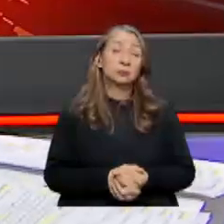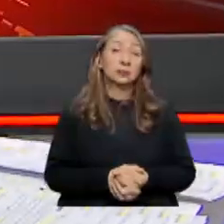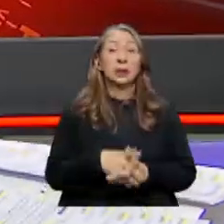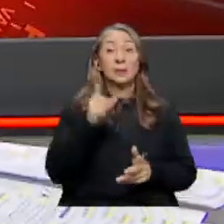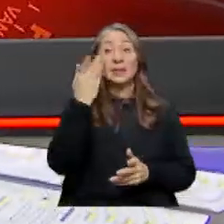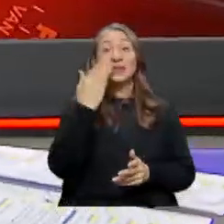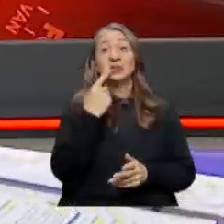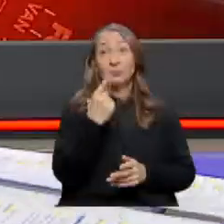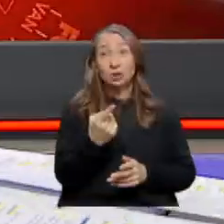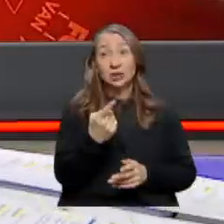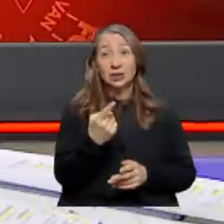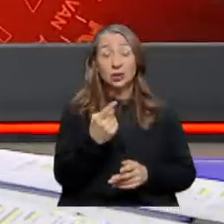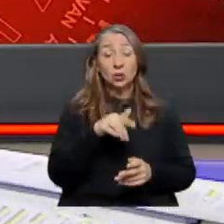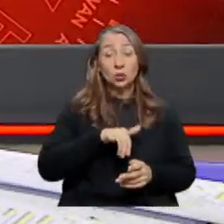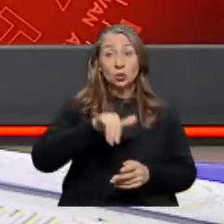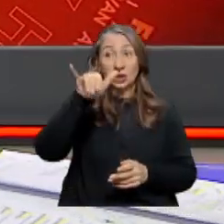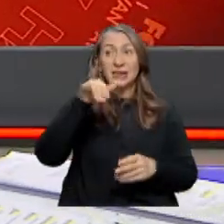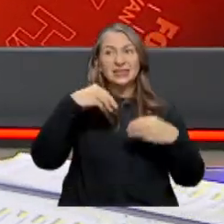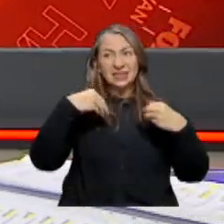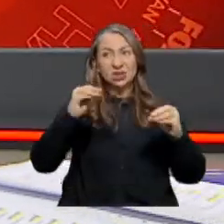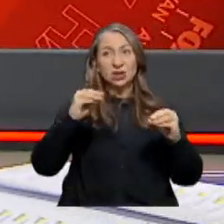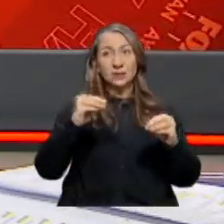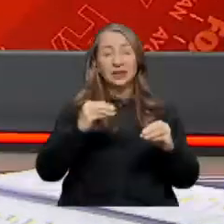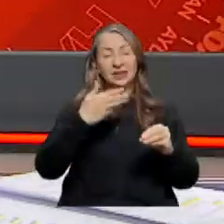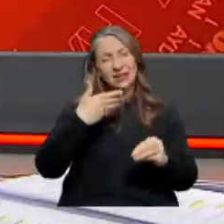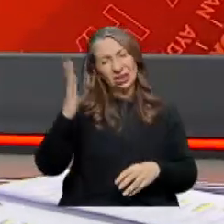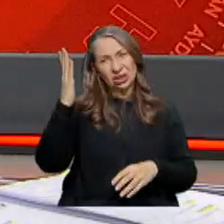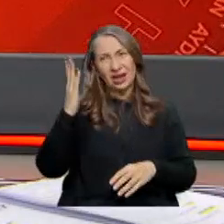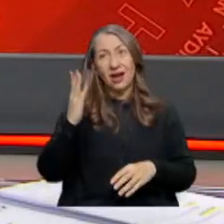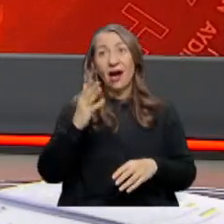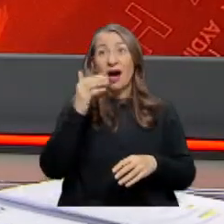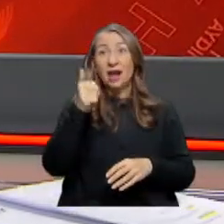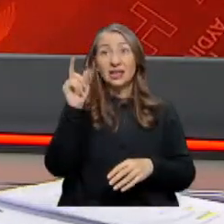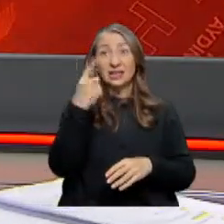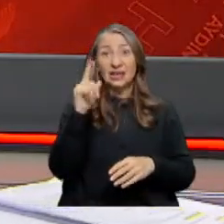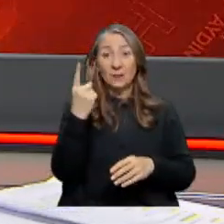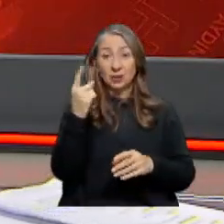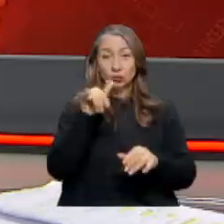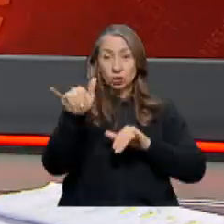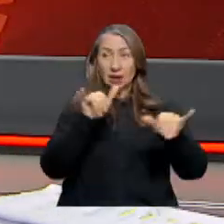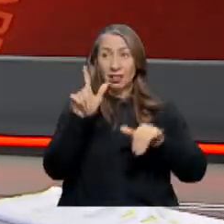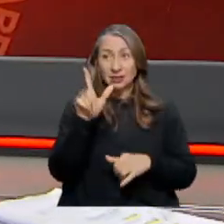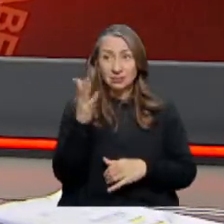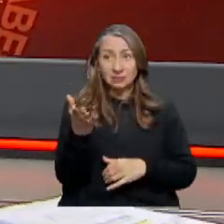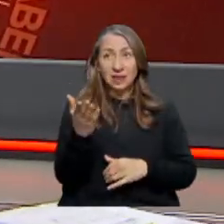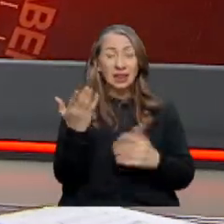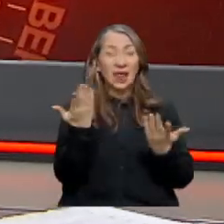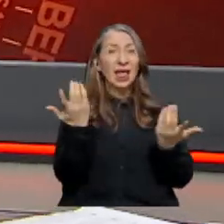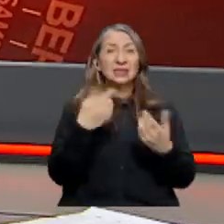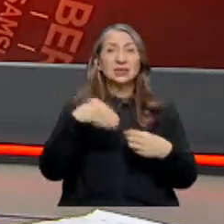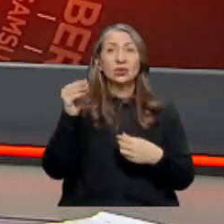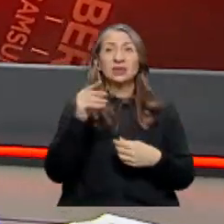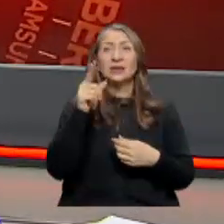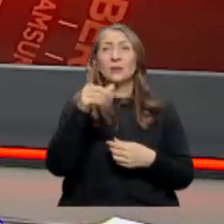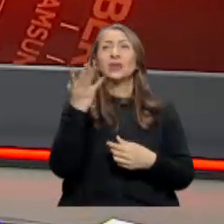Bir izleyicimiz demiş ki uçaklar satılacakmış, git işine. 6 lidere zaten birer uçak lazım. Nereye satıyorlar